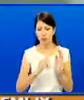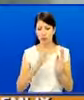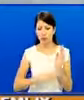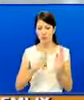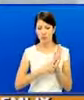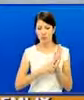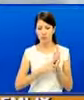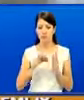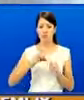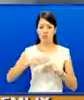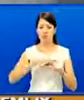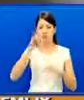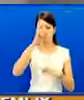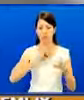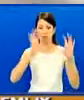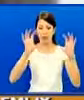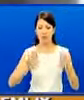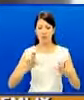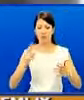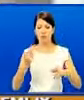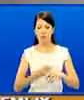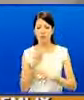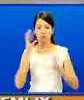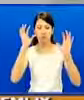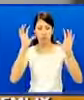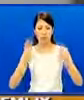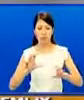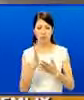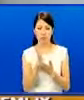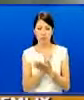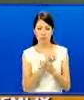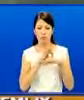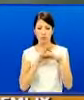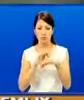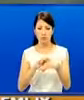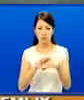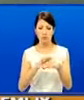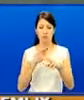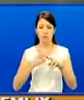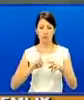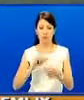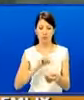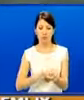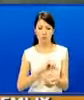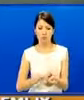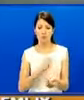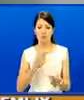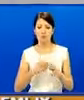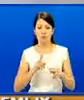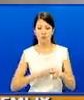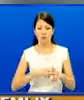Республики Казахстан, незаконное изготовление, переработка, приобретение, хранение, перевозка в целях сбыта, пересылка либо сбыт наркотических